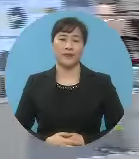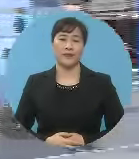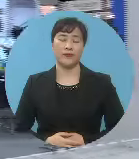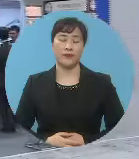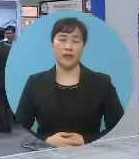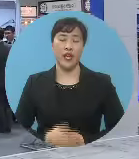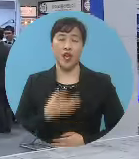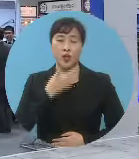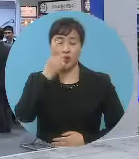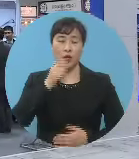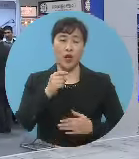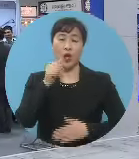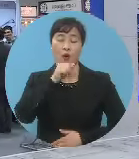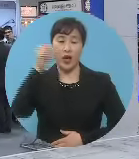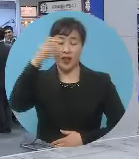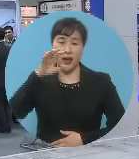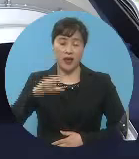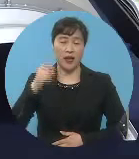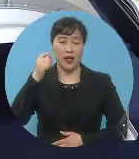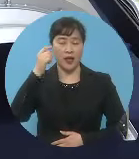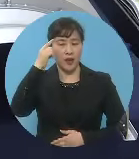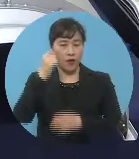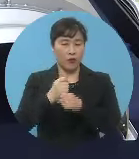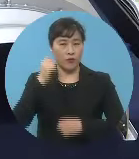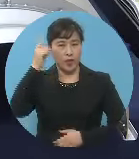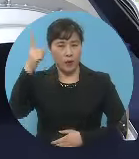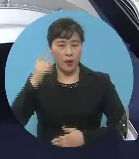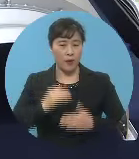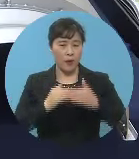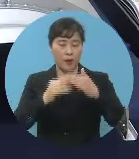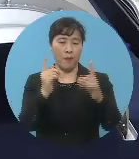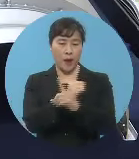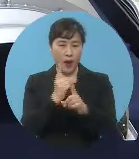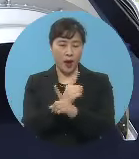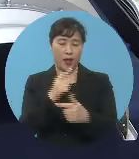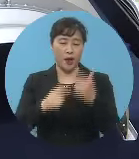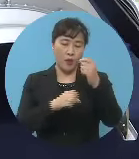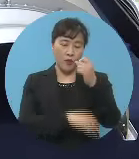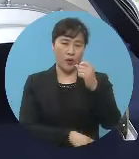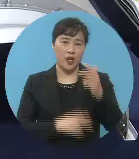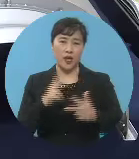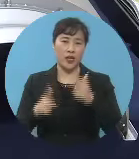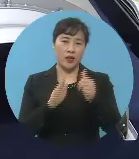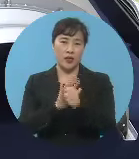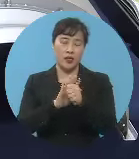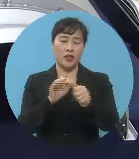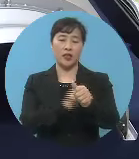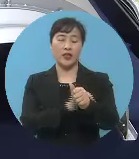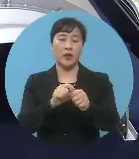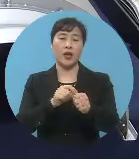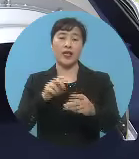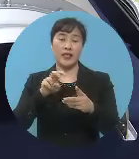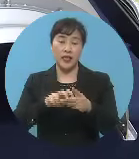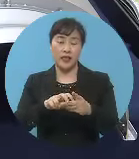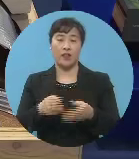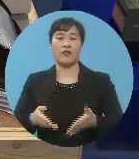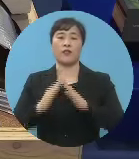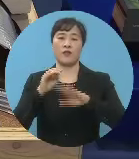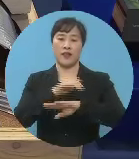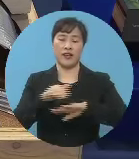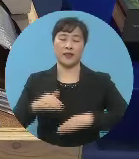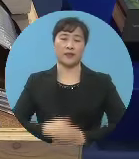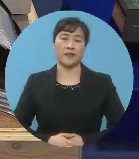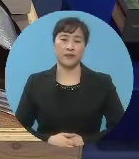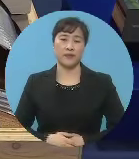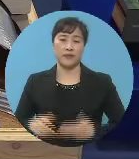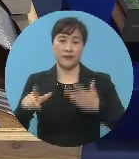도는 순천과 광양의 연구개발과 공정개선 등 뿌리 기업을 지원하는 전문 특화센터를 세우기로 했습니다.